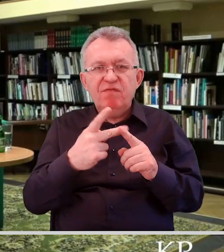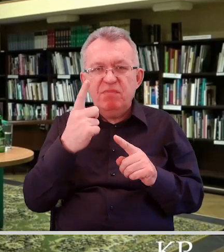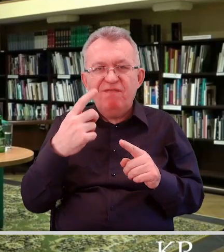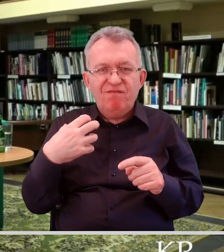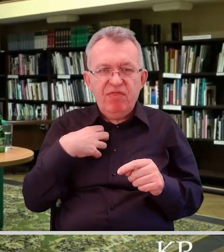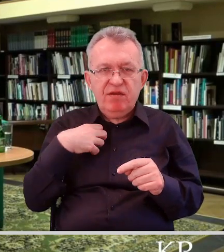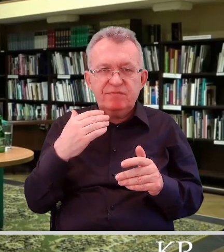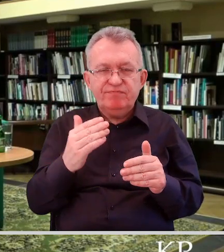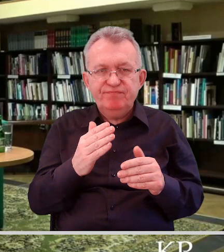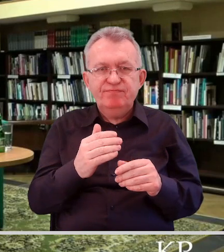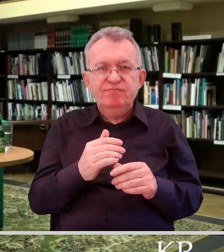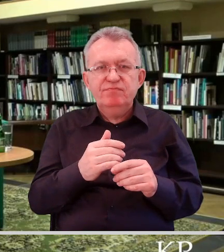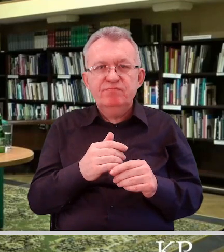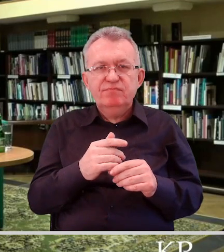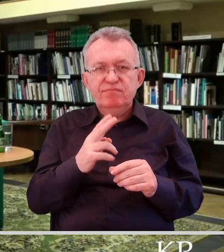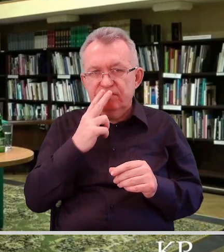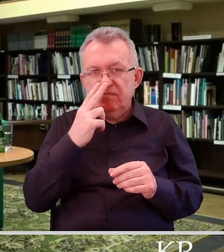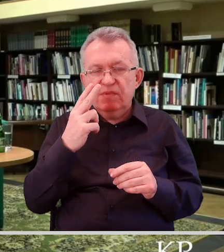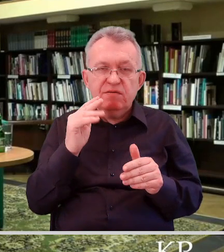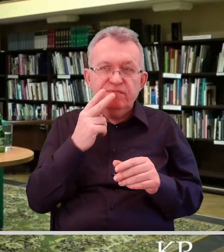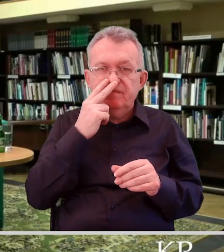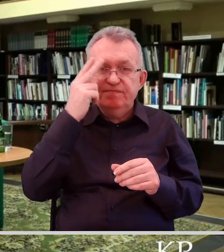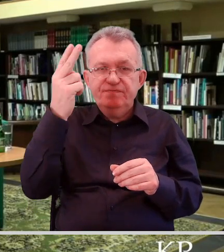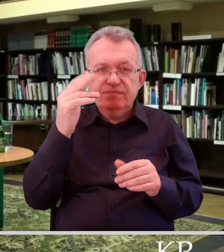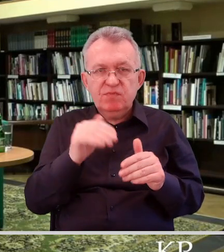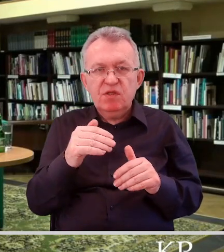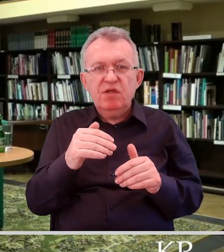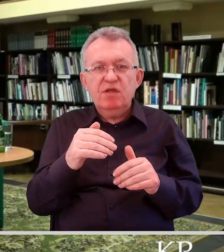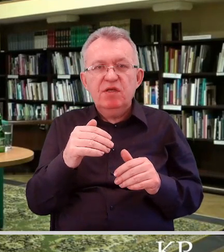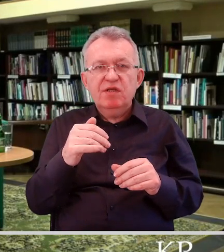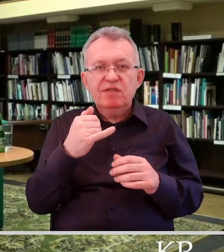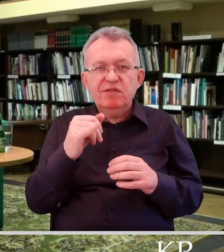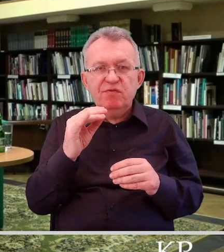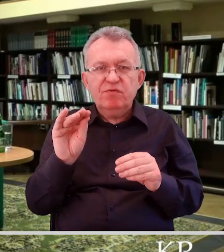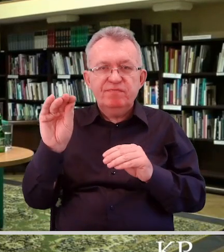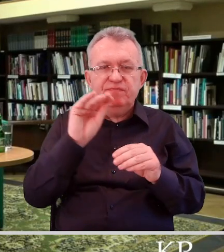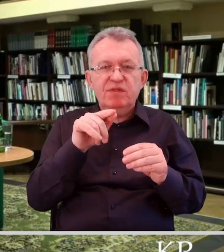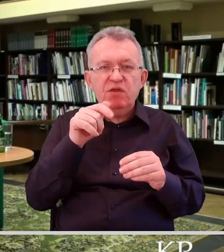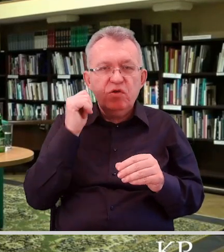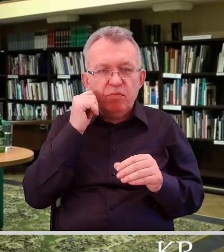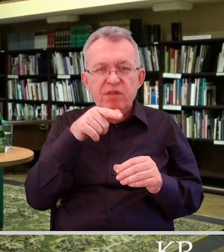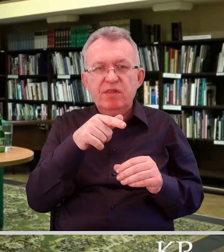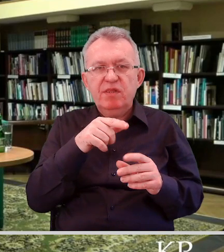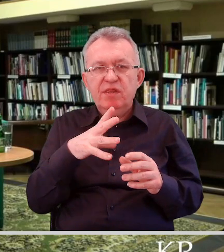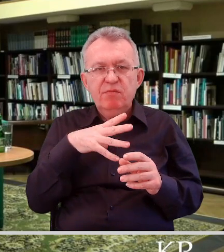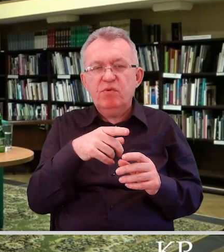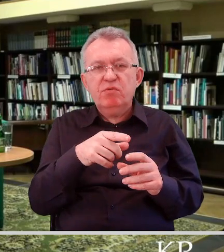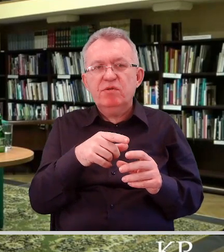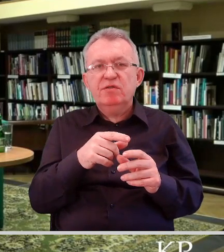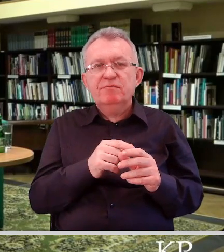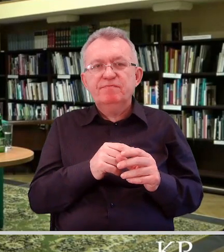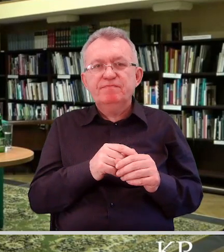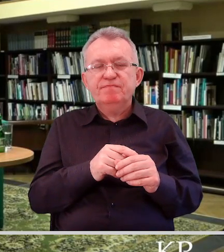21-wieczną, być może naiwnie, odbierania pewnych zjawisk, które dla tych kobiet nawet nie były pewnie takie